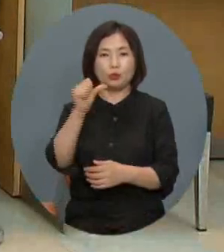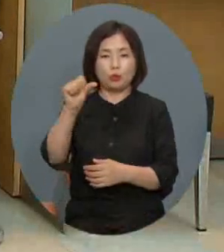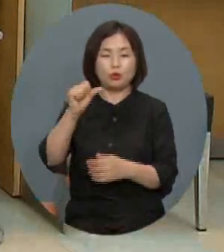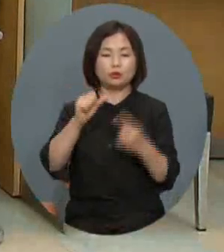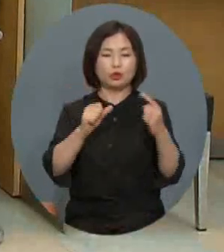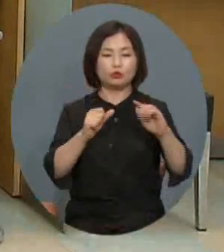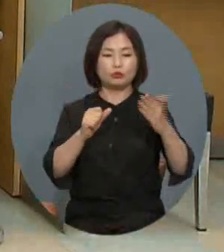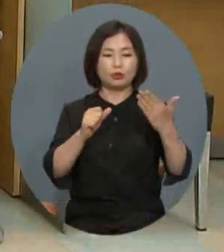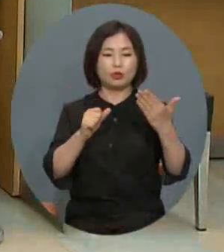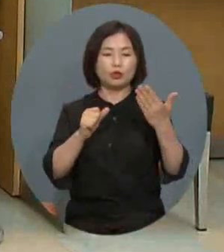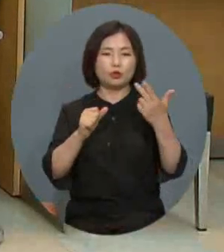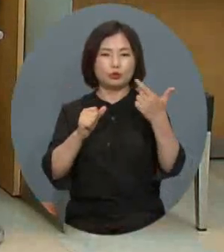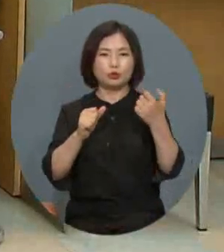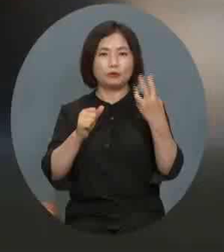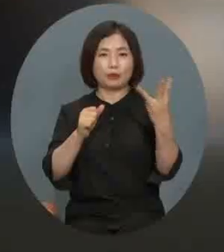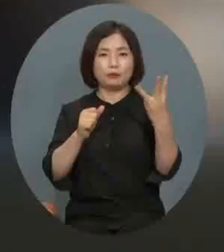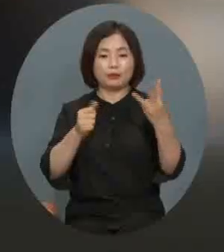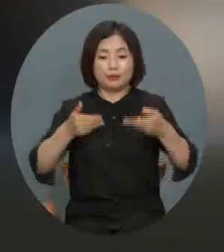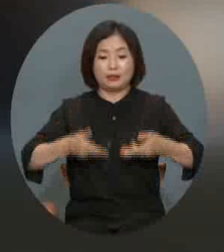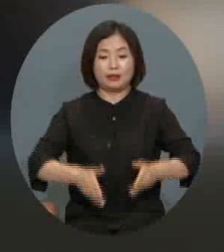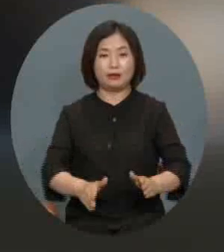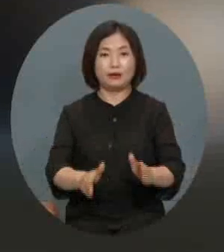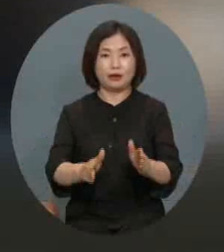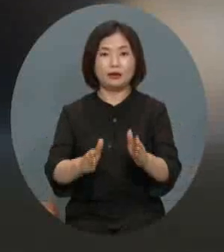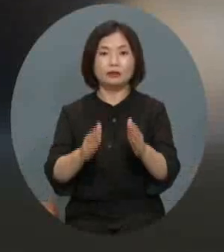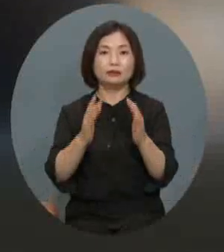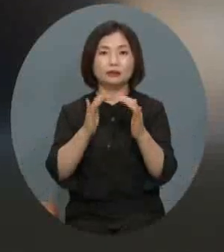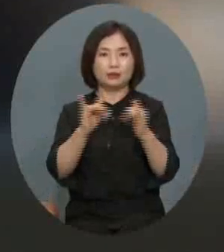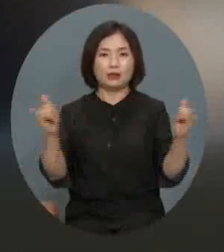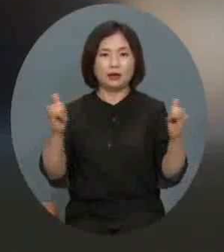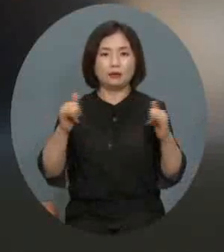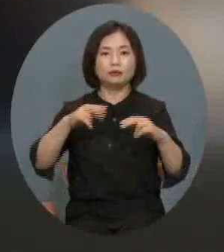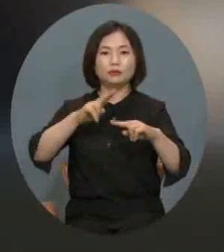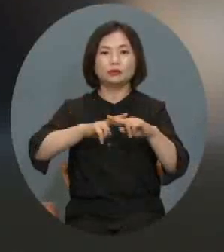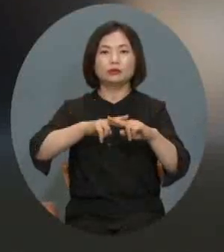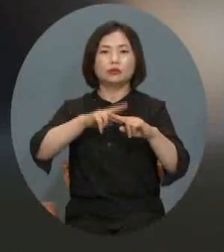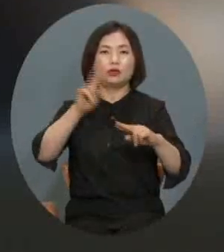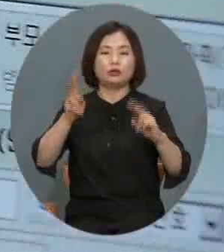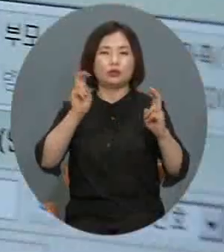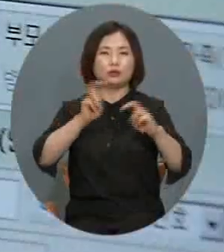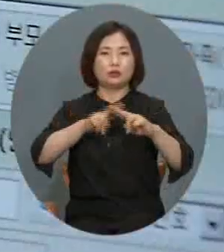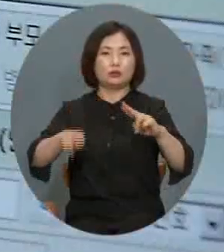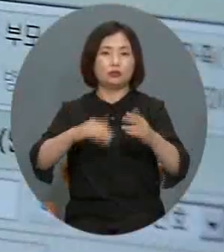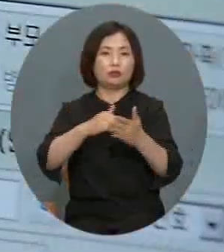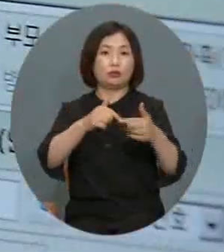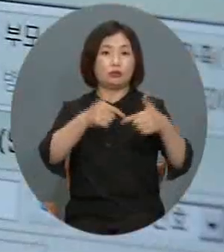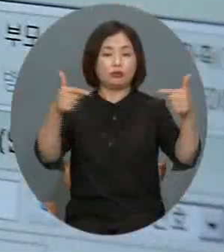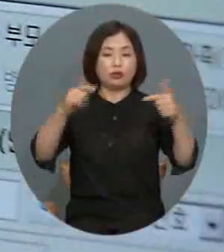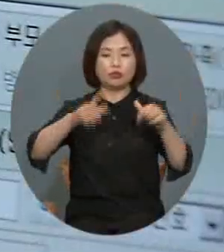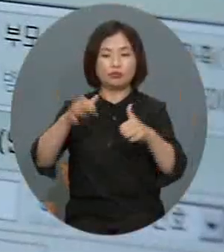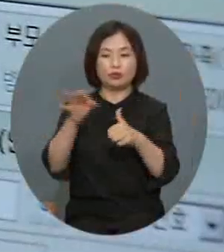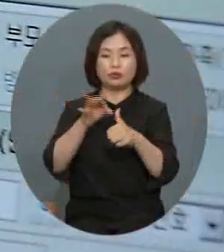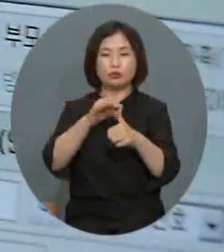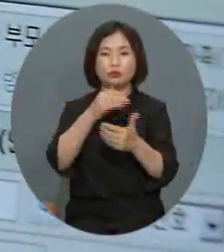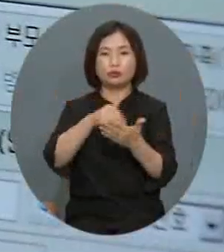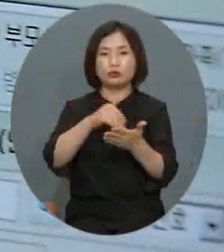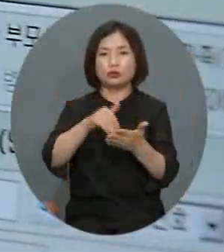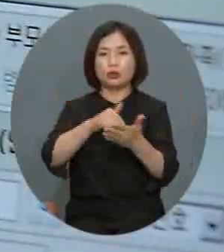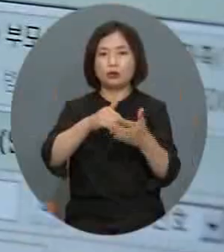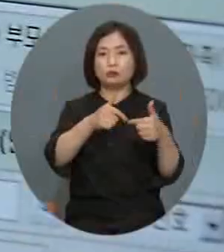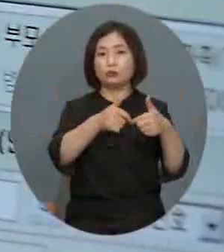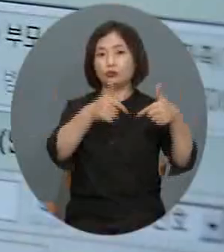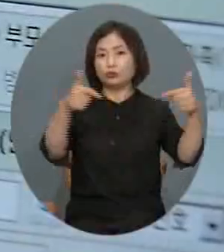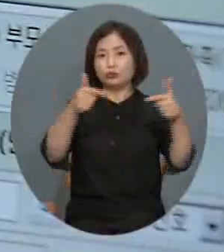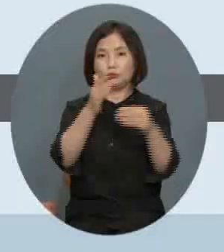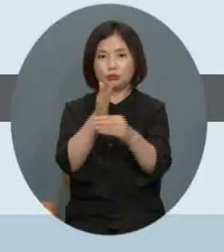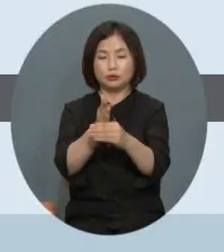1955년에서 1963년생, 이른바 베이비 부모의 퇴직이 이어지면서 국민연금을 받는 사람 수가 큰 폭으로